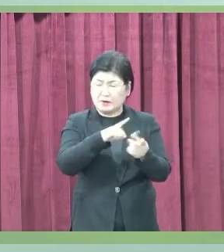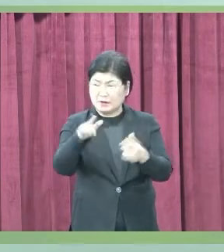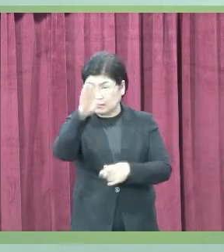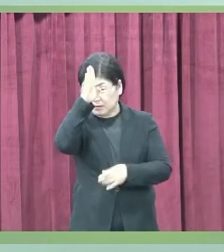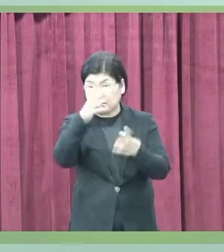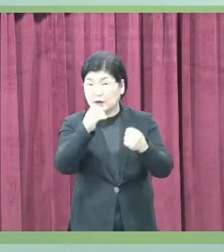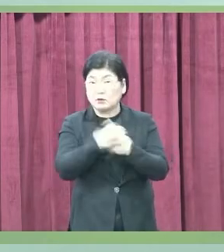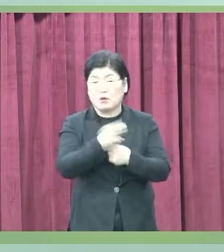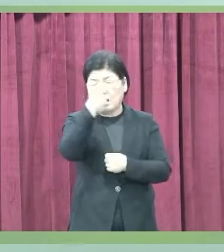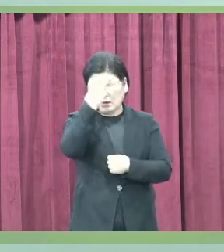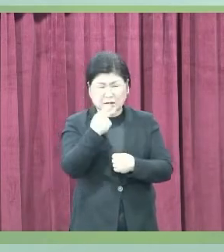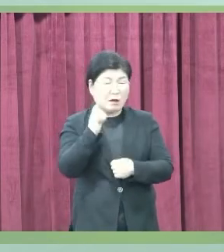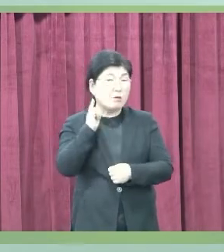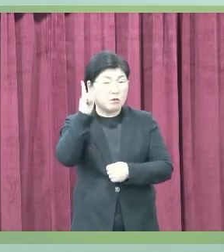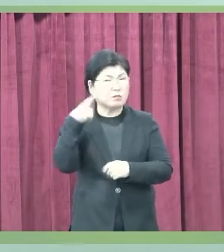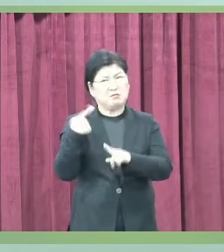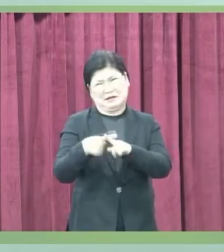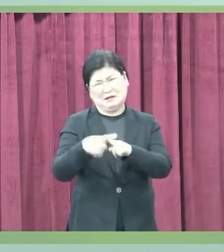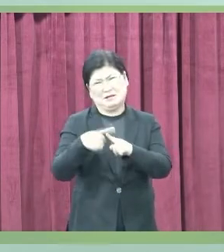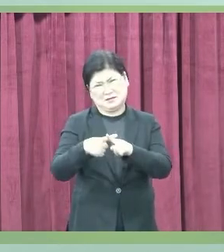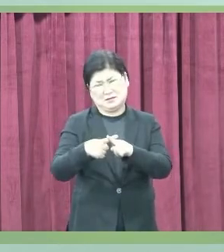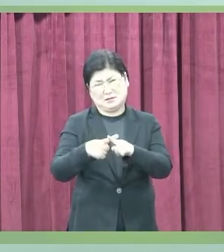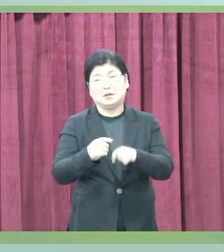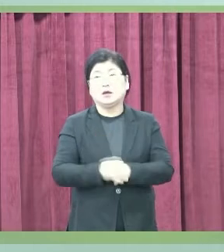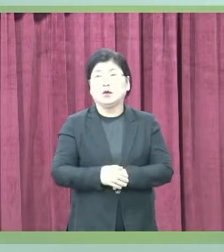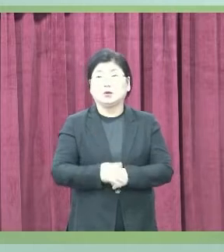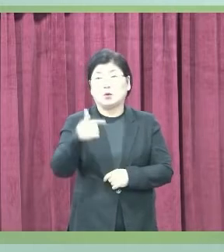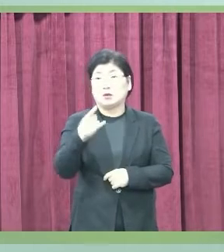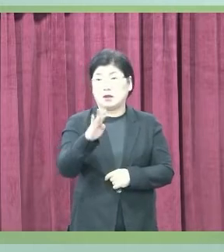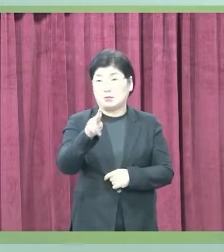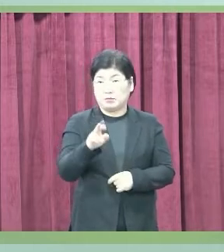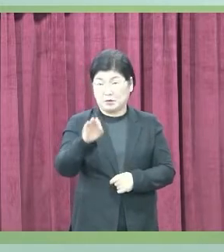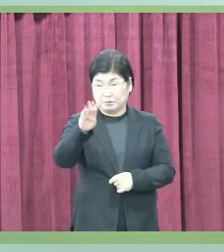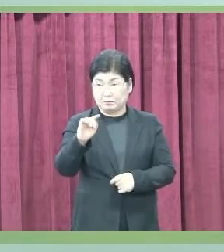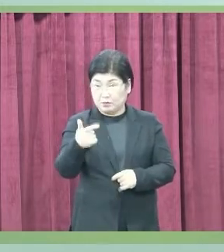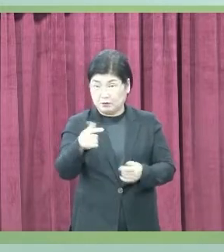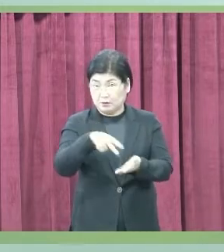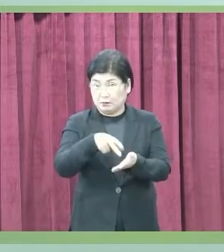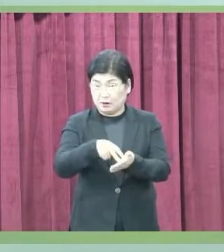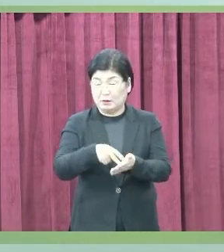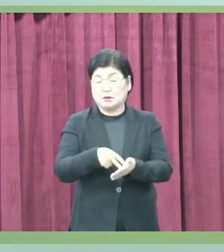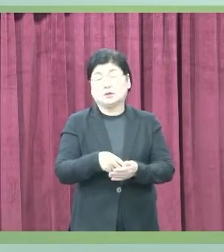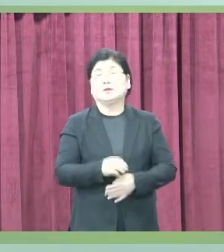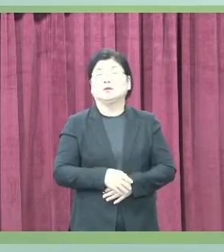있고 시각 장애 고혈압 역시 높고 뇌병변 같은 경우에 이제 뭐 프라이머리 컨디션이 되는 고혈압도